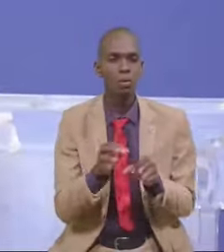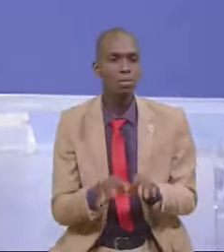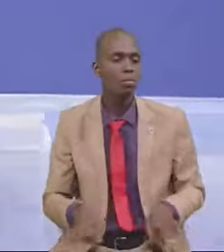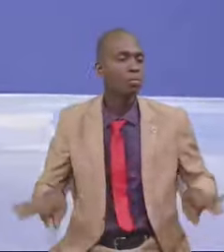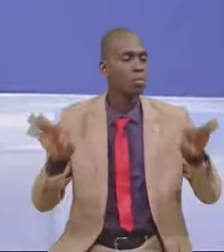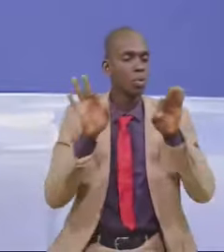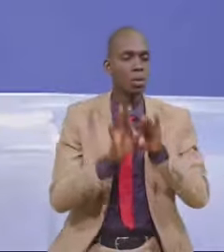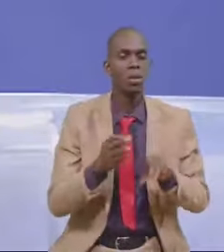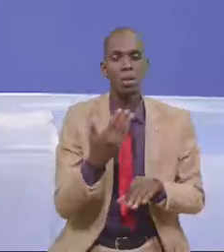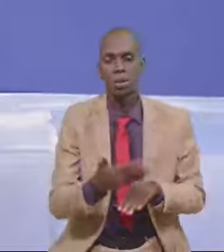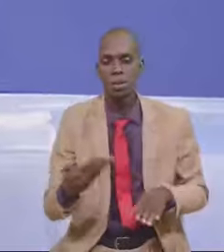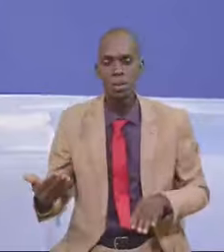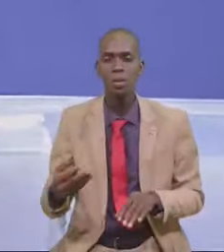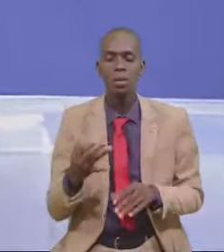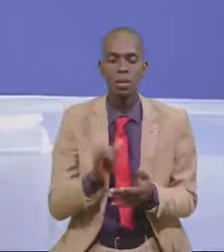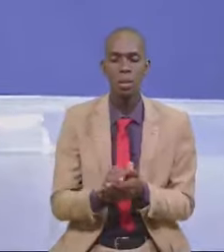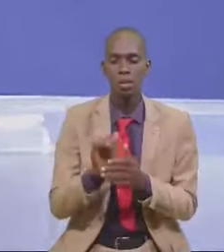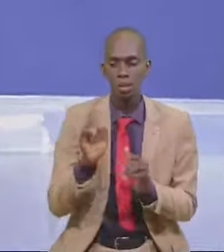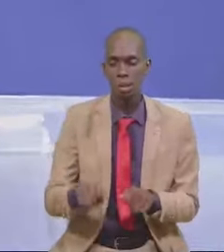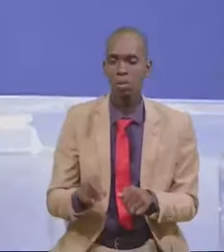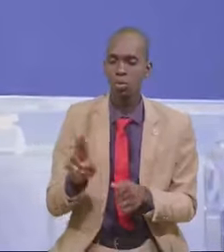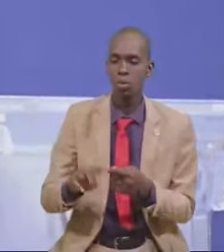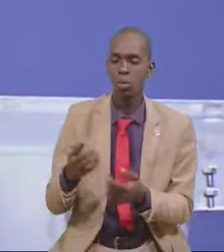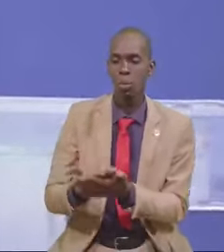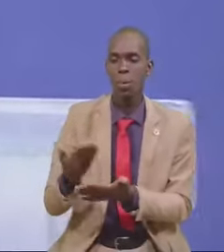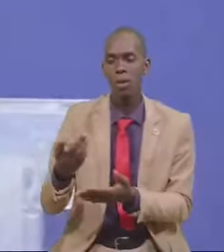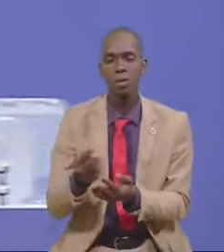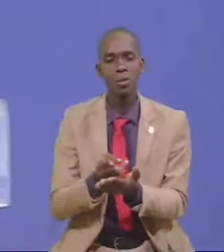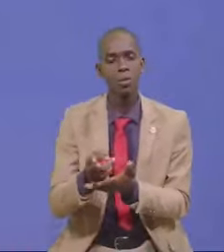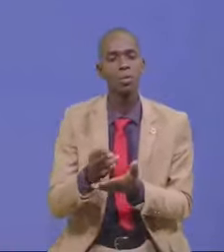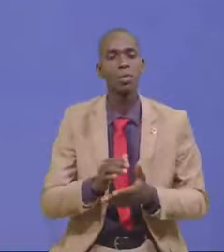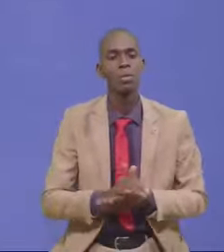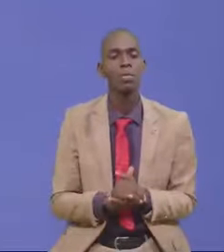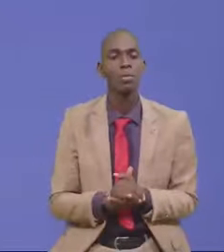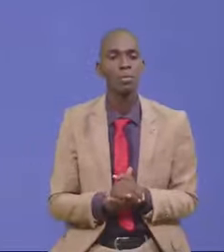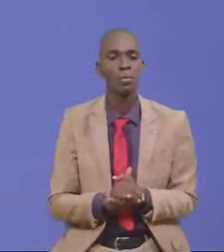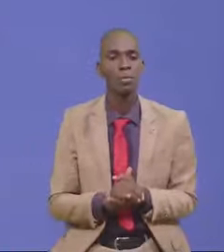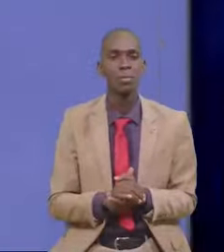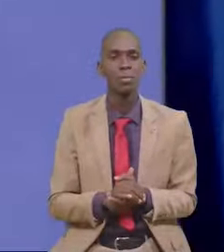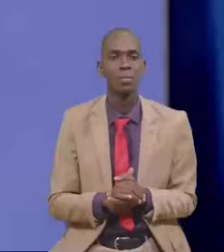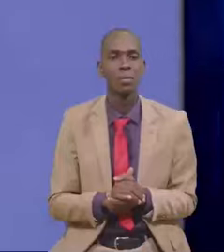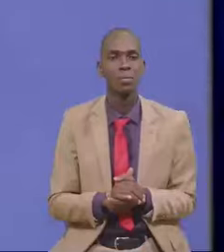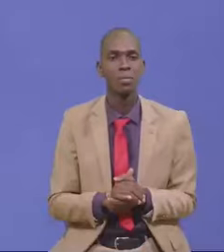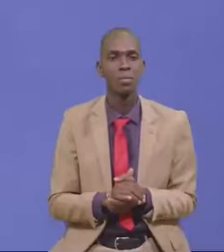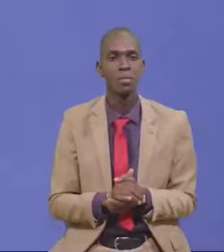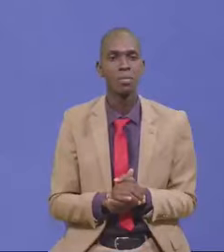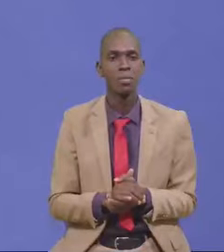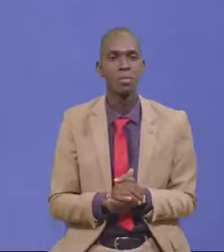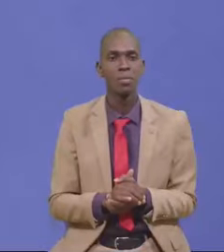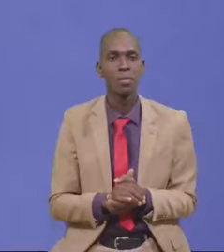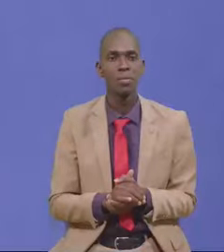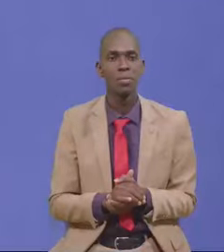Et c'est la même chose qui vous permet d'avoir les choses précieuses, qui vous permet aussi d'avoir la vérité.